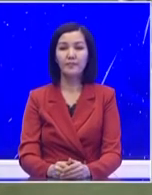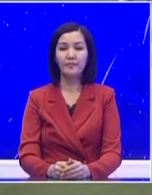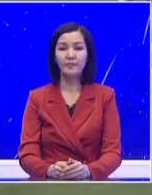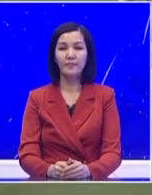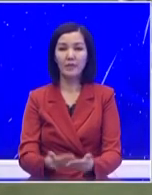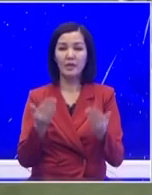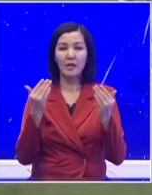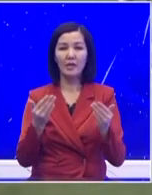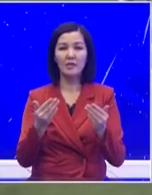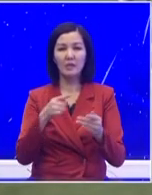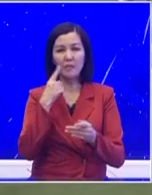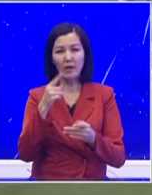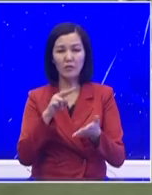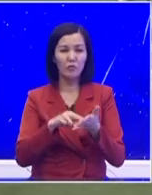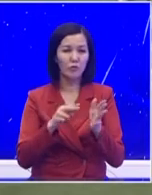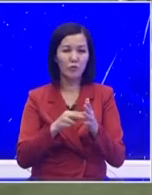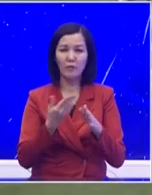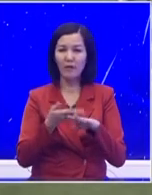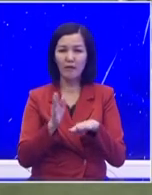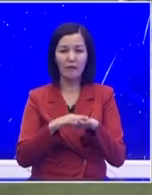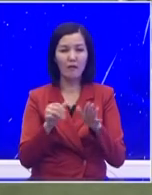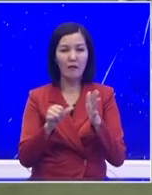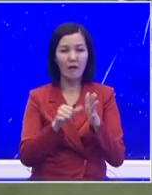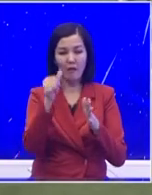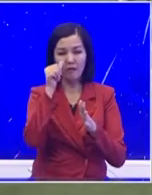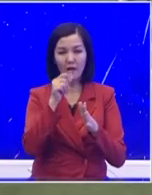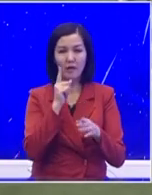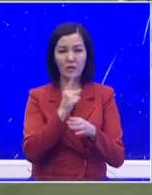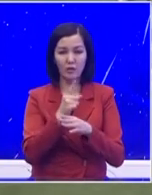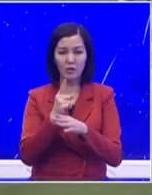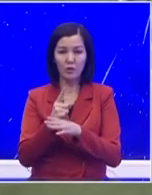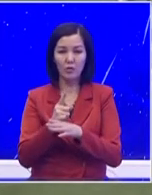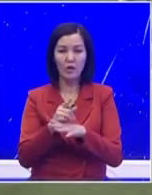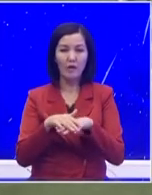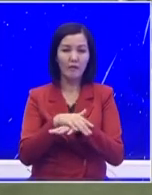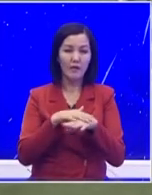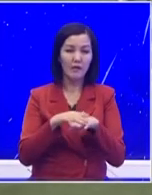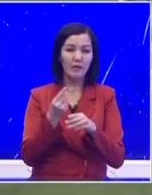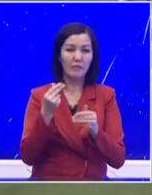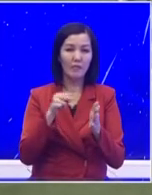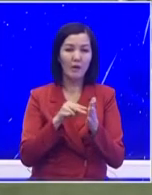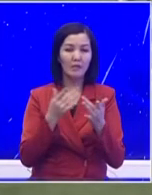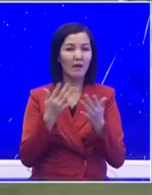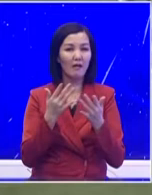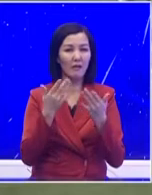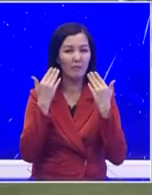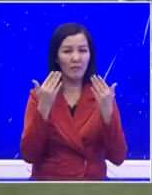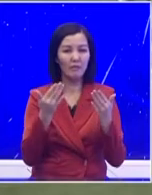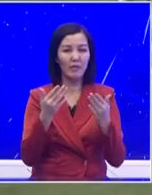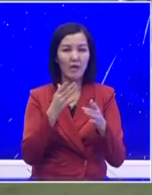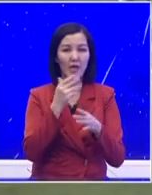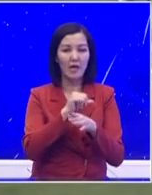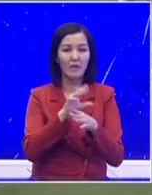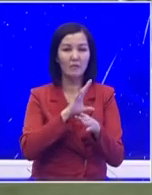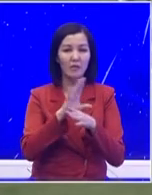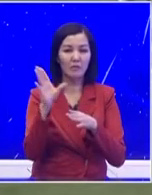показывать. Қазір бәлендей деп кесіп айту қиын. Алтайға шектеу қойылды. Осы уақытта ішкі нарықтың бағасы қалай болады? Қаншалықты экспортқа жібере